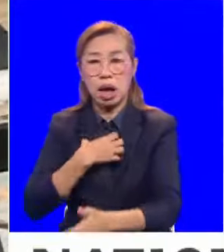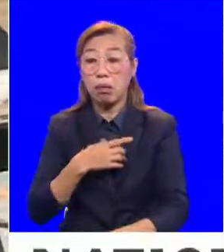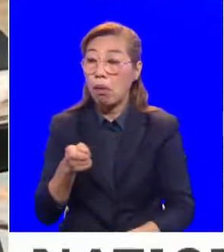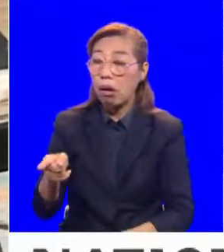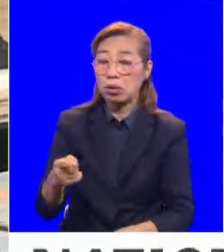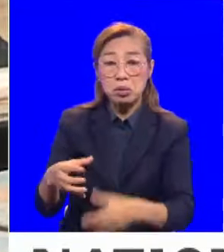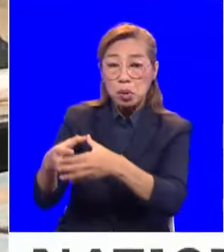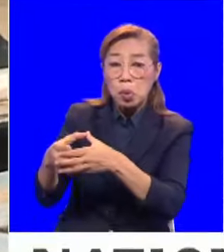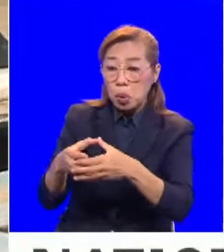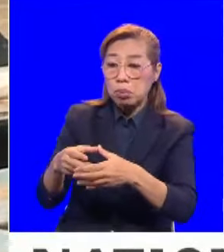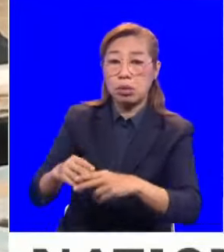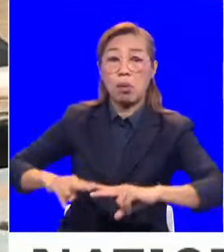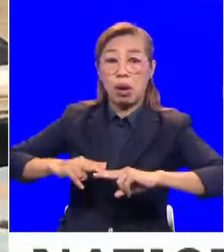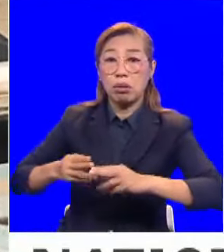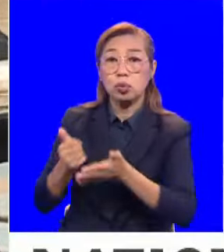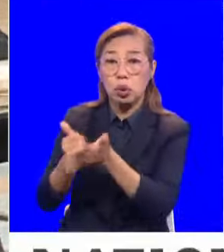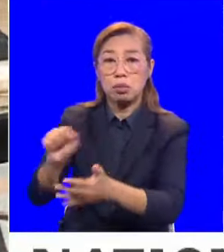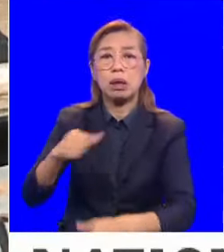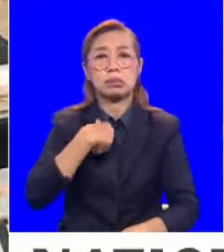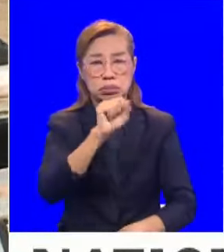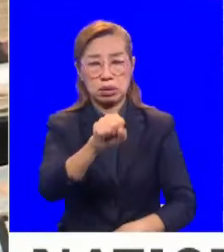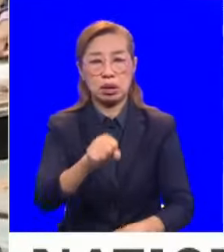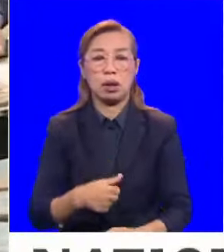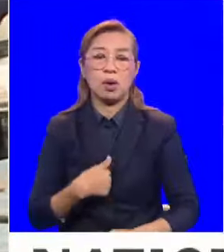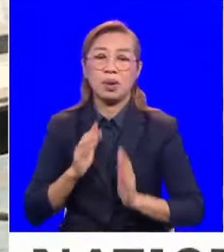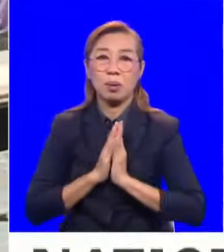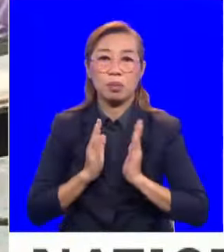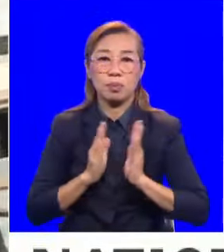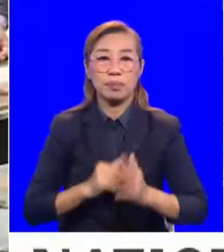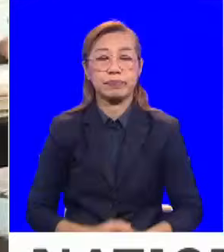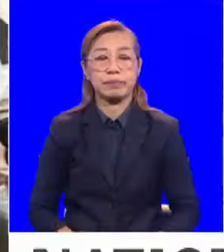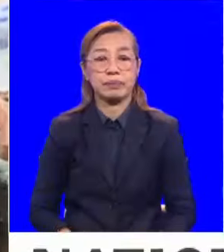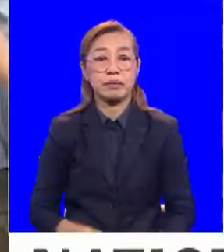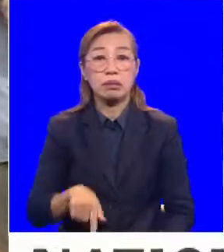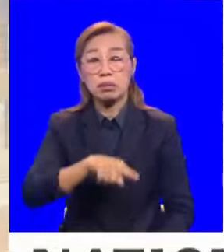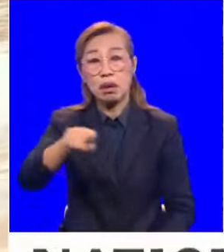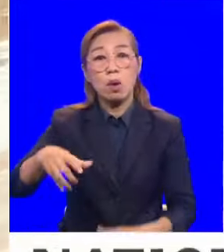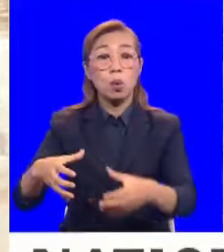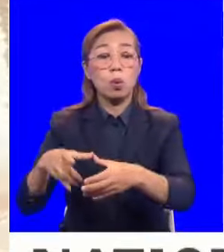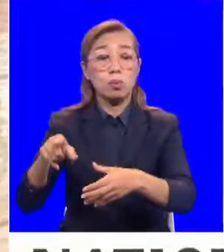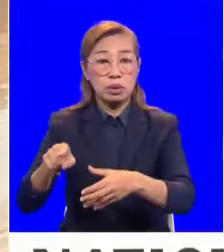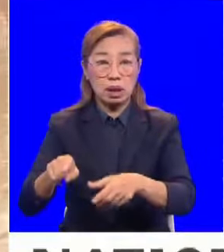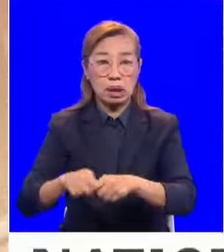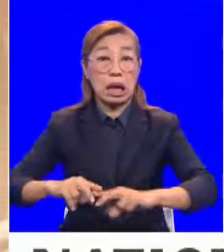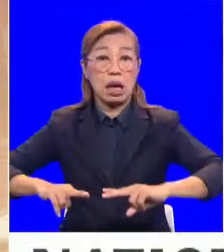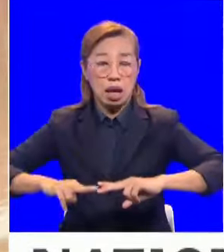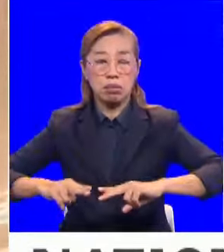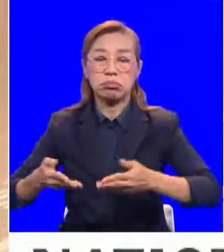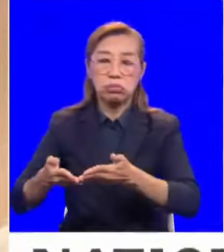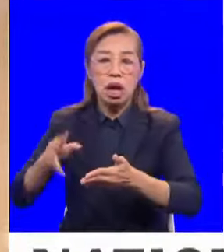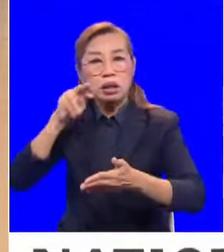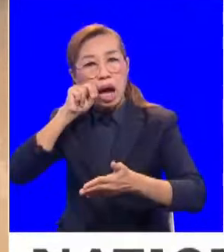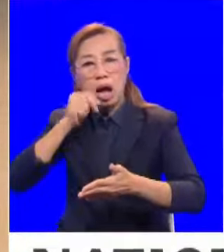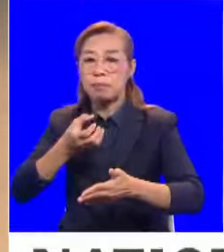ยกันเองอยู่ตอนนี้ ใช่ครับ ขอบคุณมากค่ะเนี่ยค่ะพี่ๆเขาก็เอาน้ำดื่มเอาอาหารแบบนี้นะคะมาให้กับคน